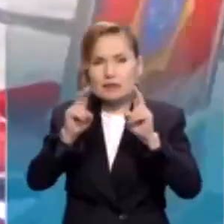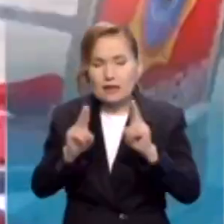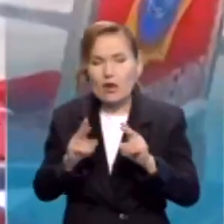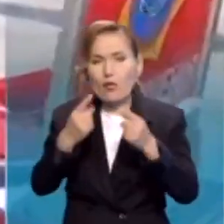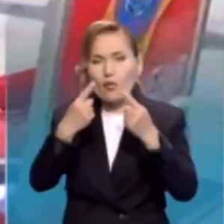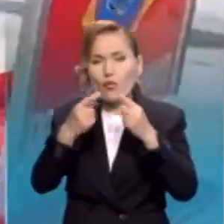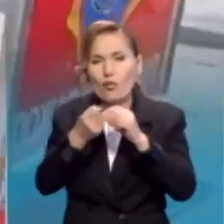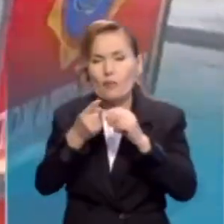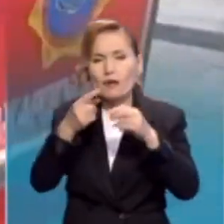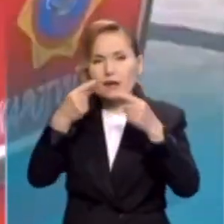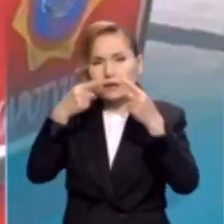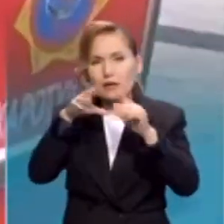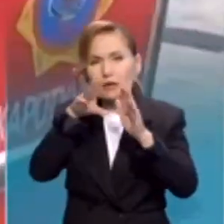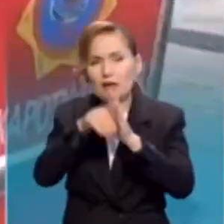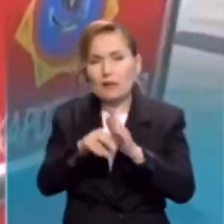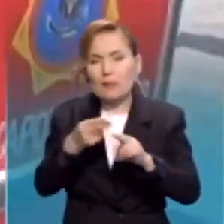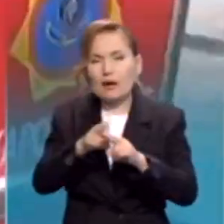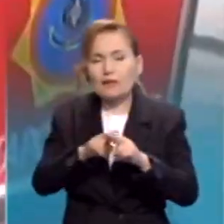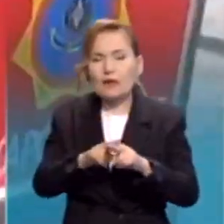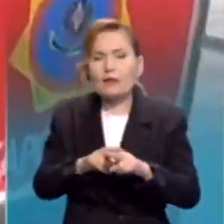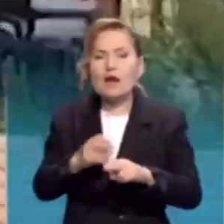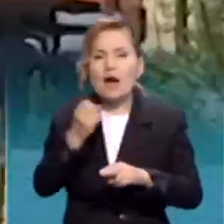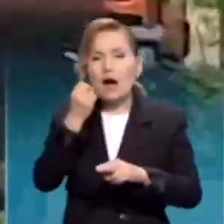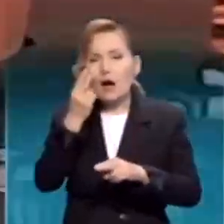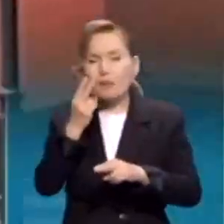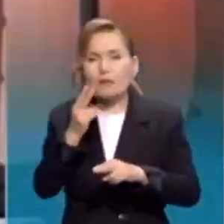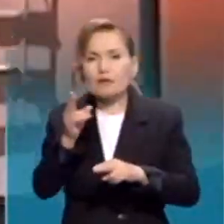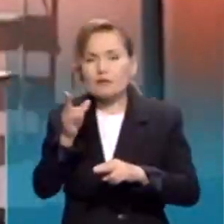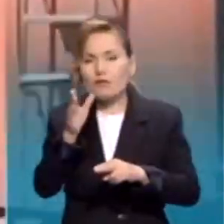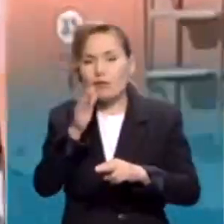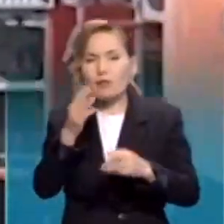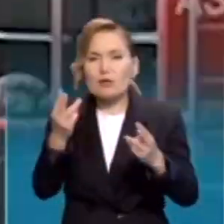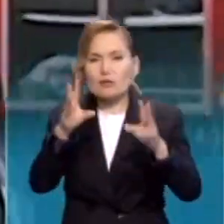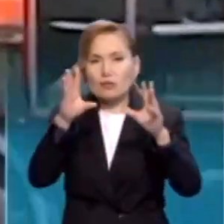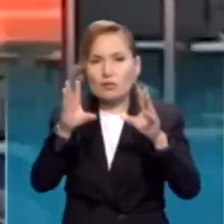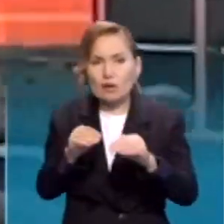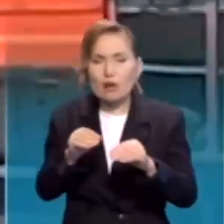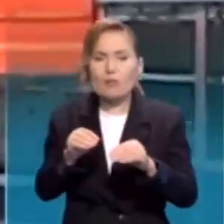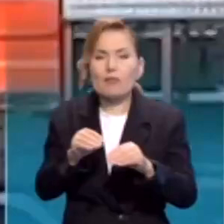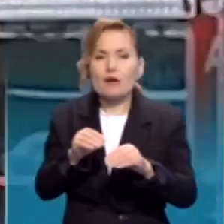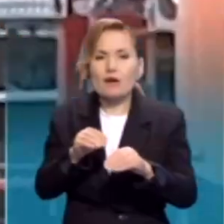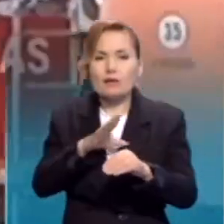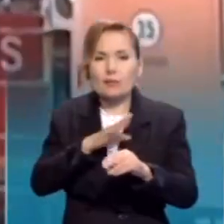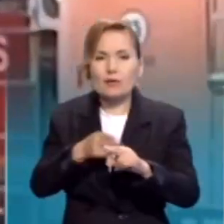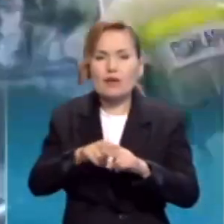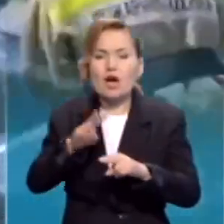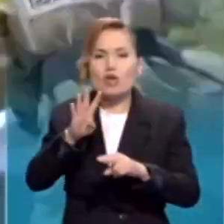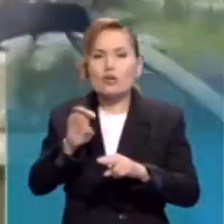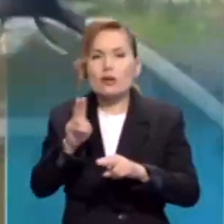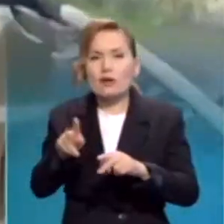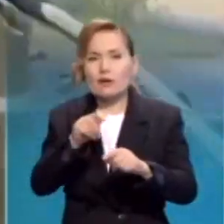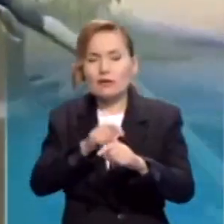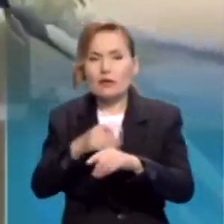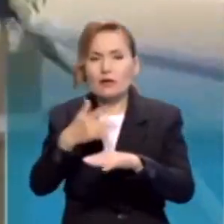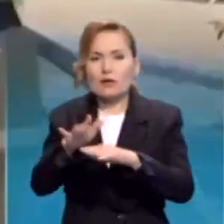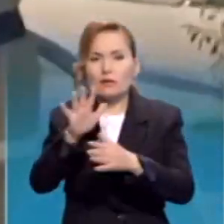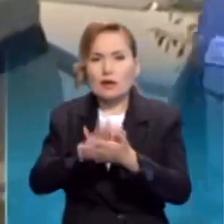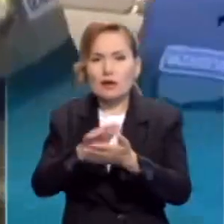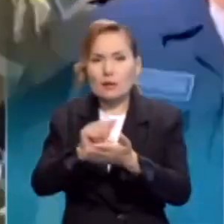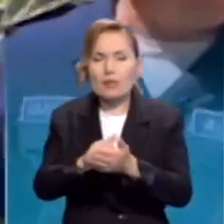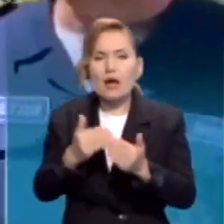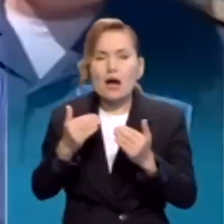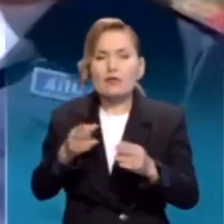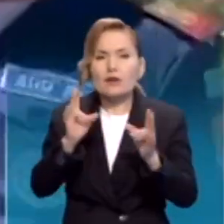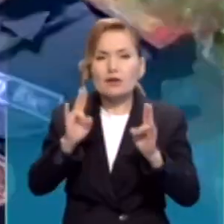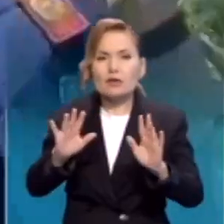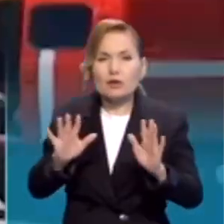жұмылдырылды. Өрт түскі сағат 1:30 шамасында толықтай сөндірілді. Алдын ала болжам бойынша 400 шаршы метрдей аумақты жалын шарпыған. Қазір